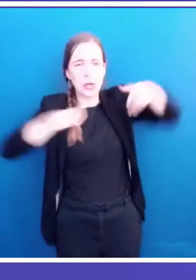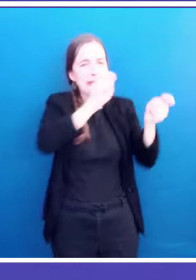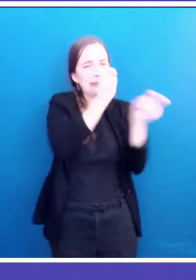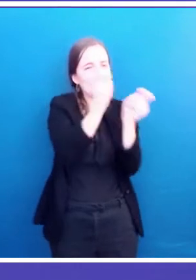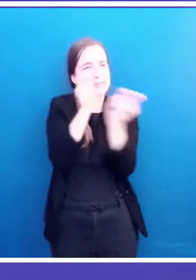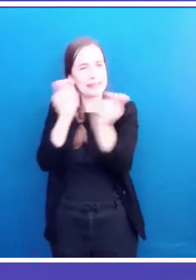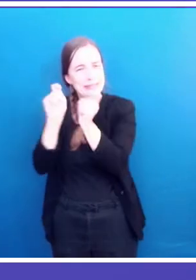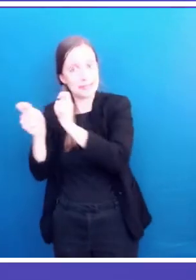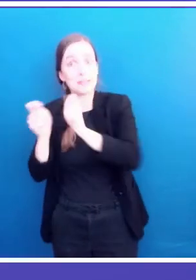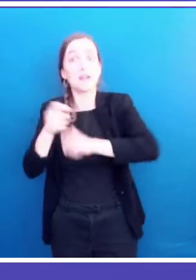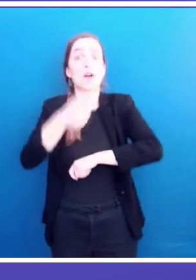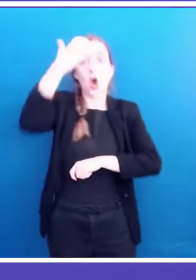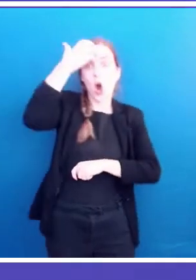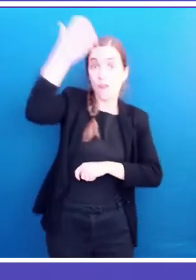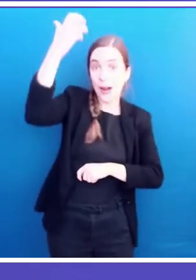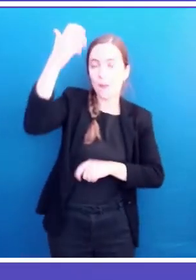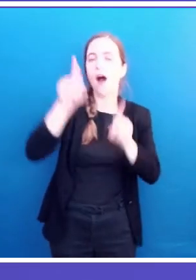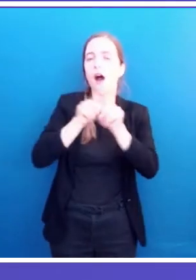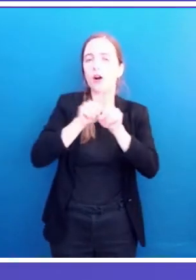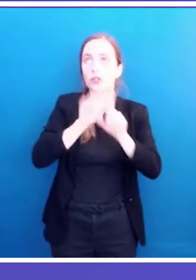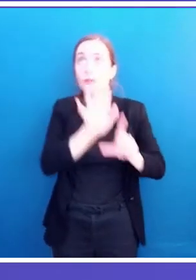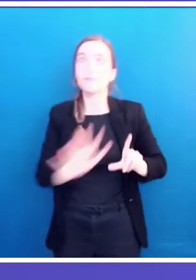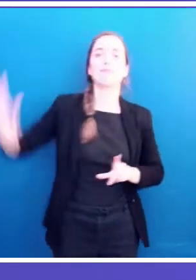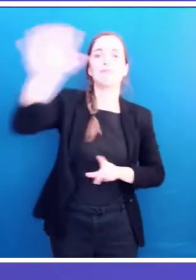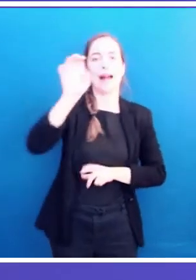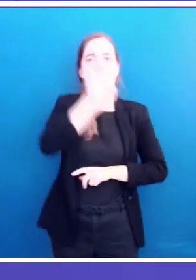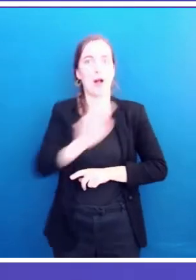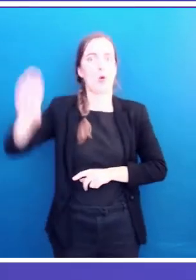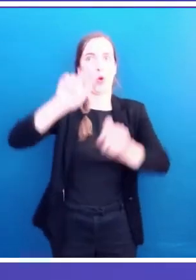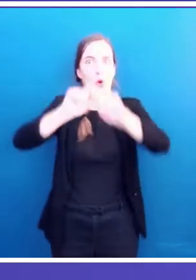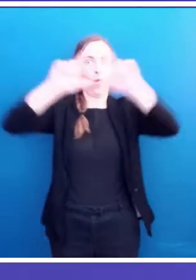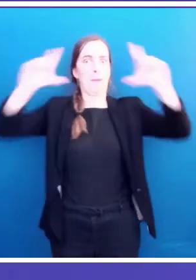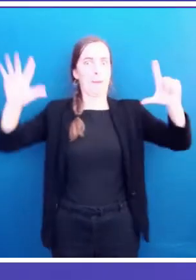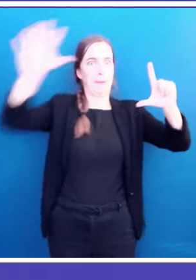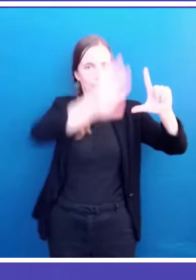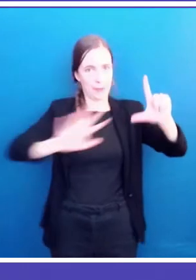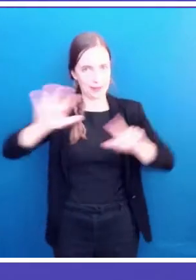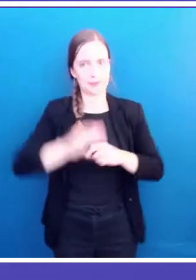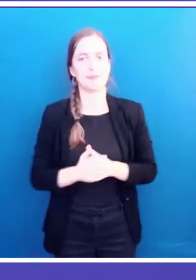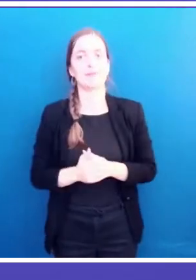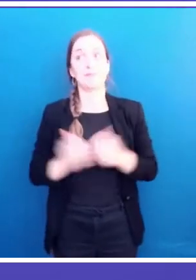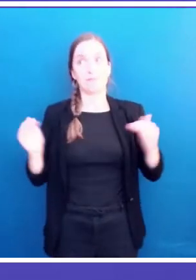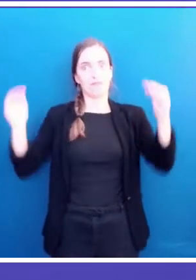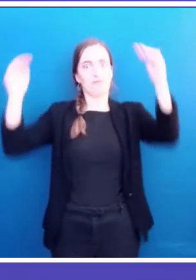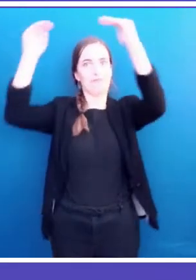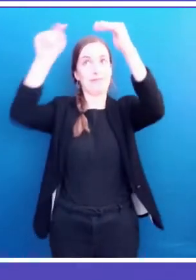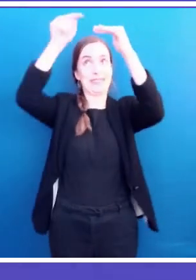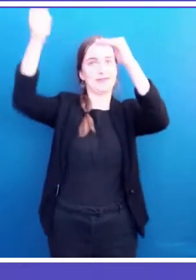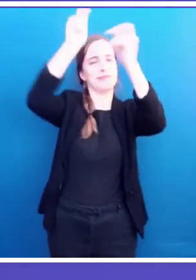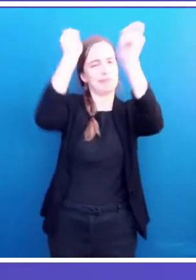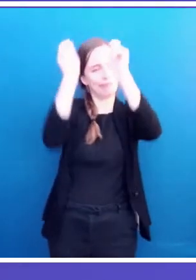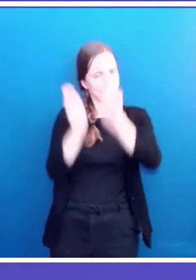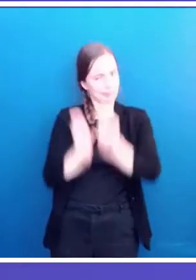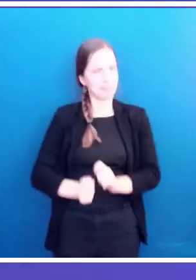المستوى الهيكلي، على مستوى البلديات وعلى مستوى الدولة وعلى المستوى الأوروبي بشكل عام. أيضا على سبيل المثال